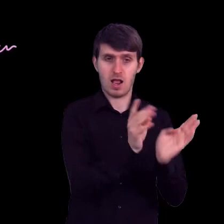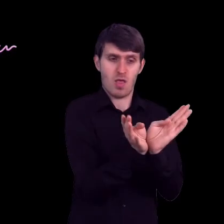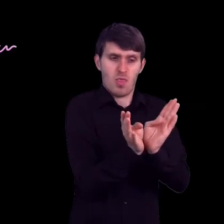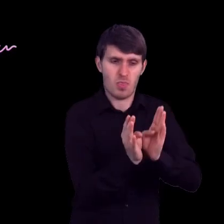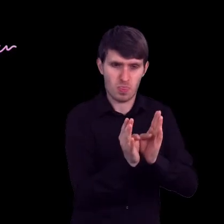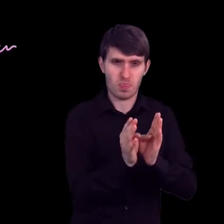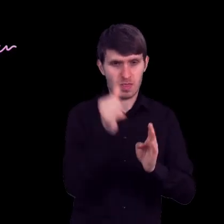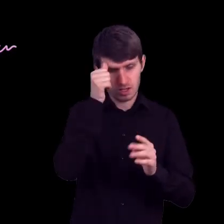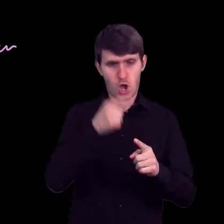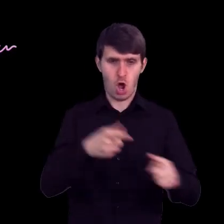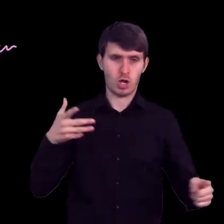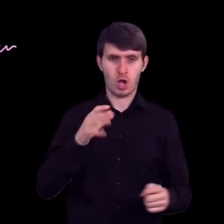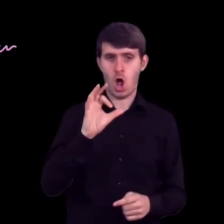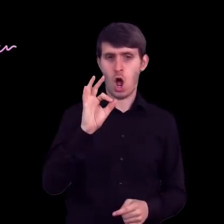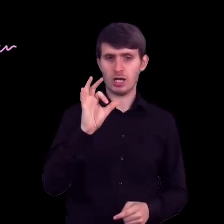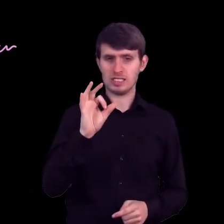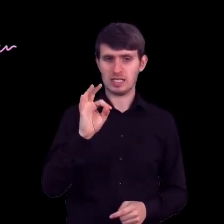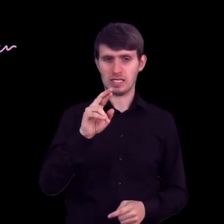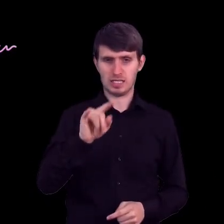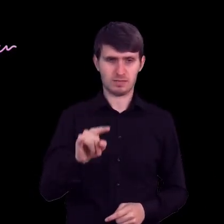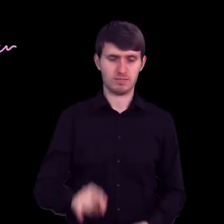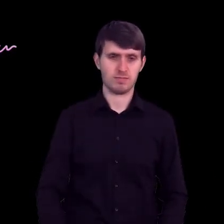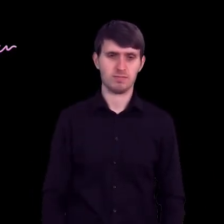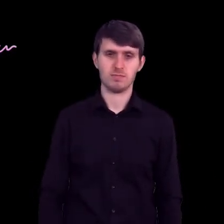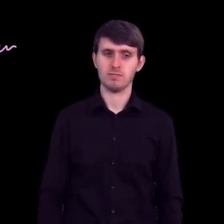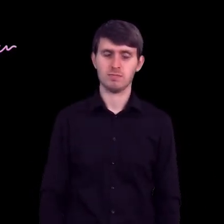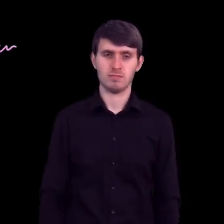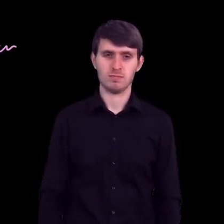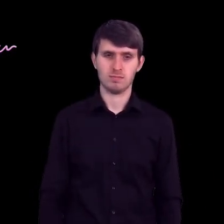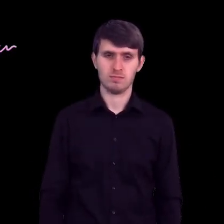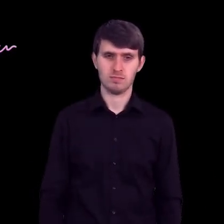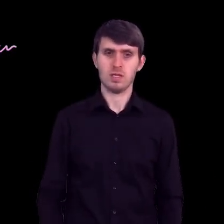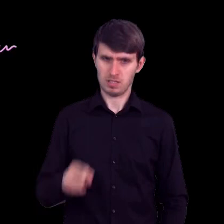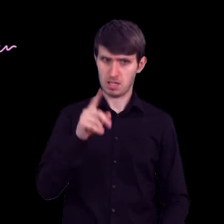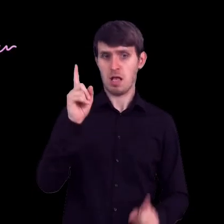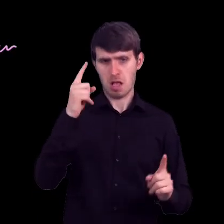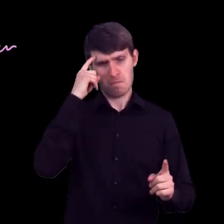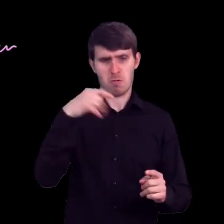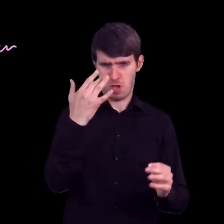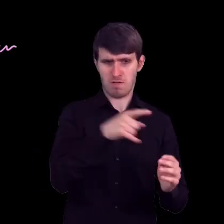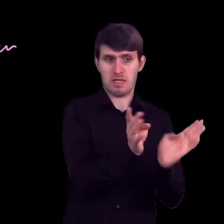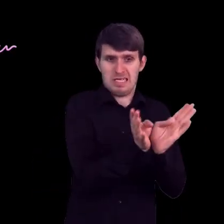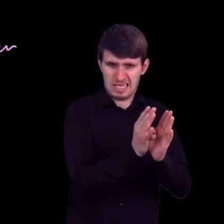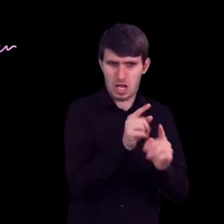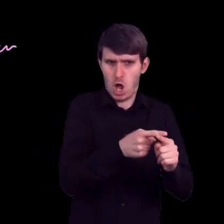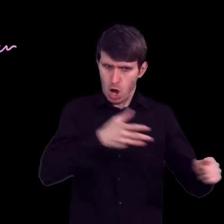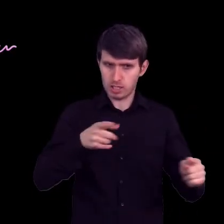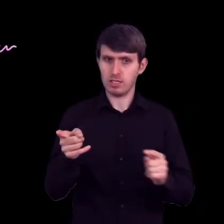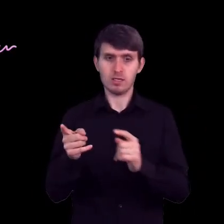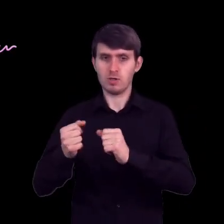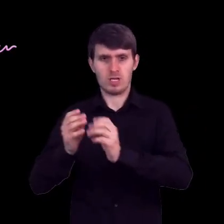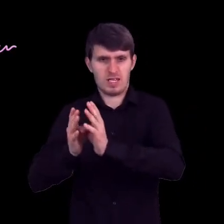A ten tutaj jest wyraźnie ostrzejszy, czyli węższy. W każdym razie w stosunku do tego.